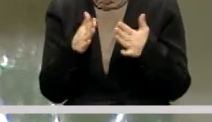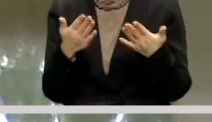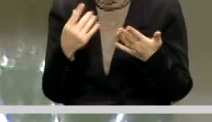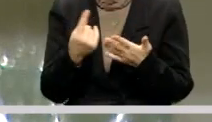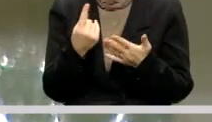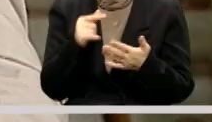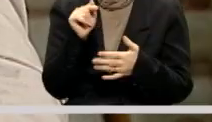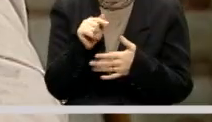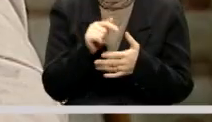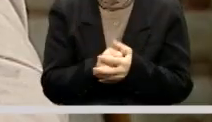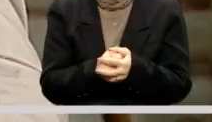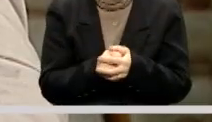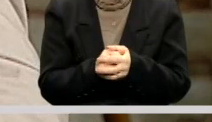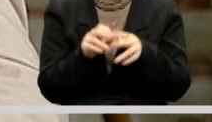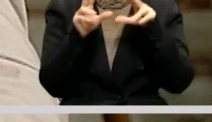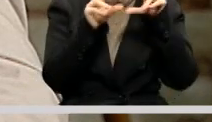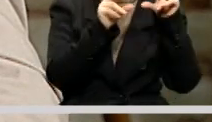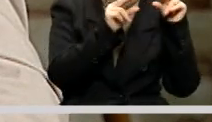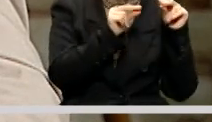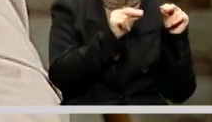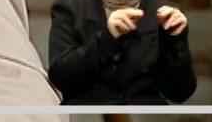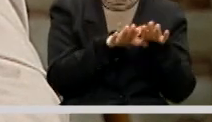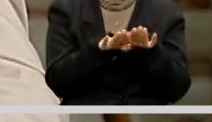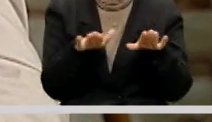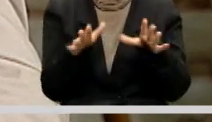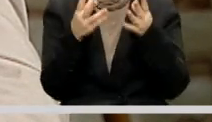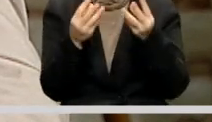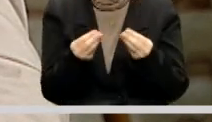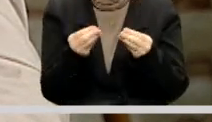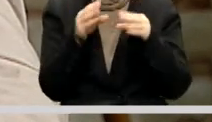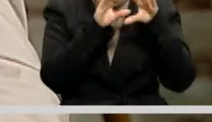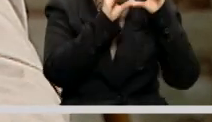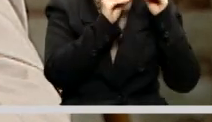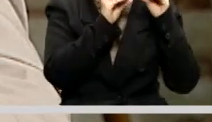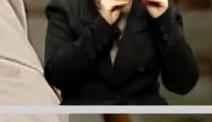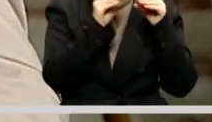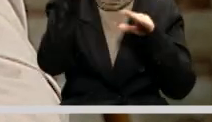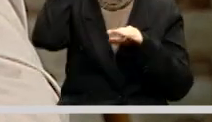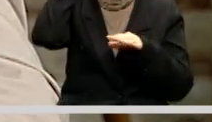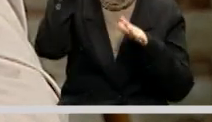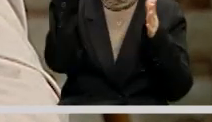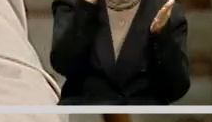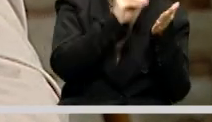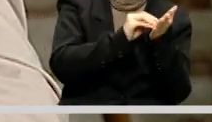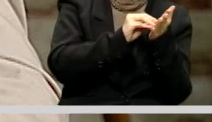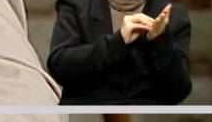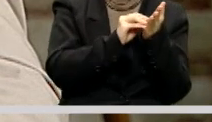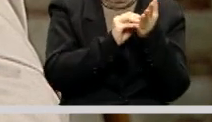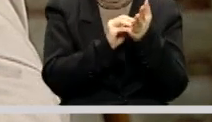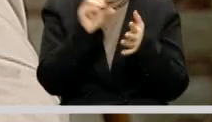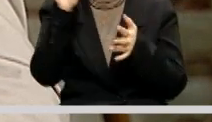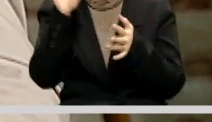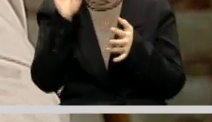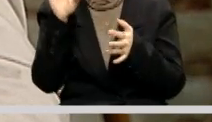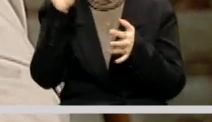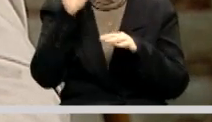şey bu? Uyku temel olarak yastığa başınızı koyduğunuzda rutin bir dönemde 15 dakika içinde